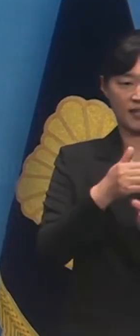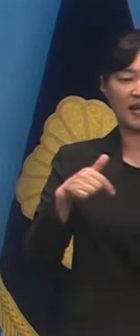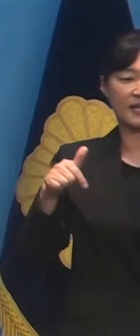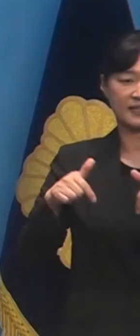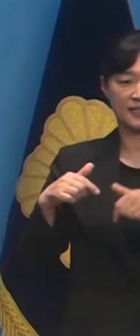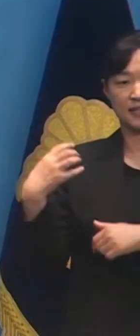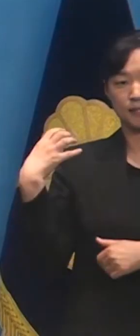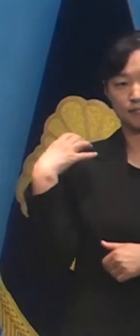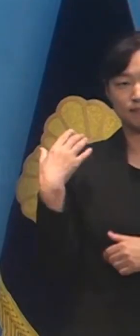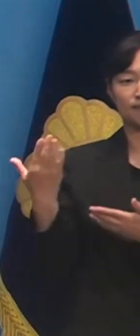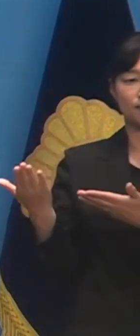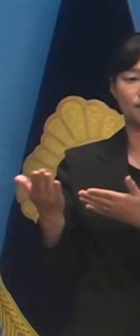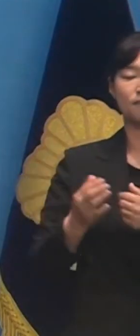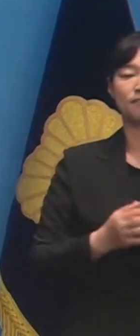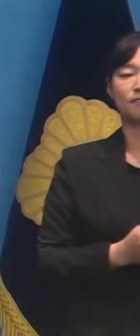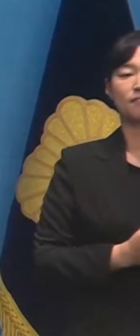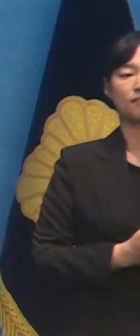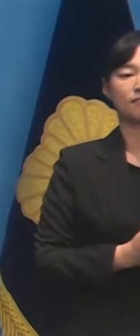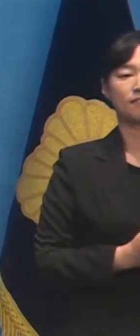모셨습니다.